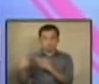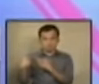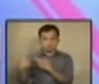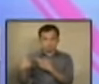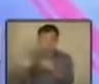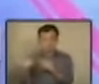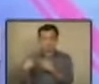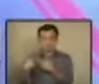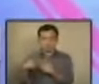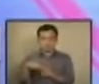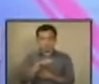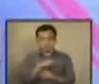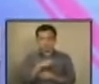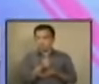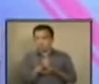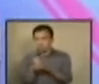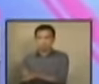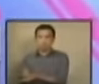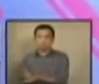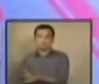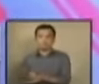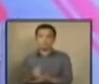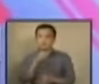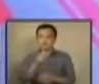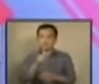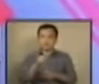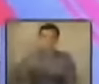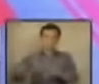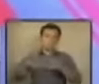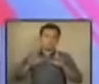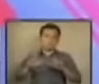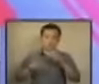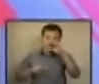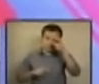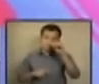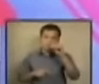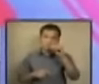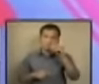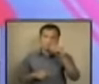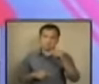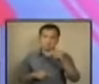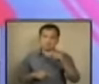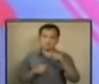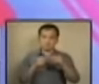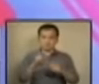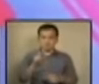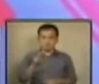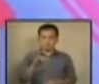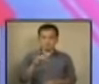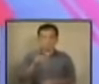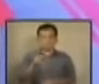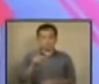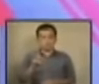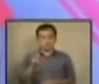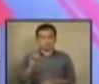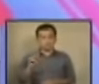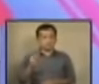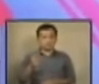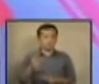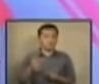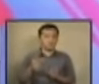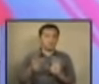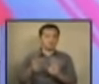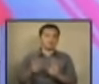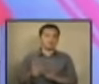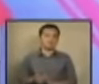tumulong dito at hindi naman po kami pwedeng i-charge ng lalaki na ito ng trespass to dwelling o trespassing.